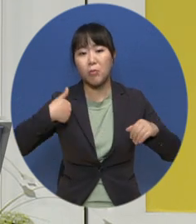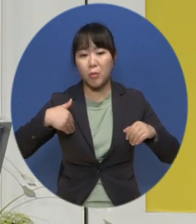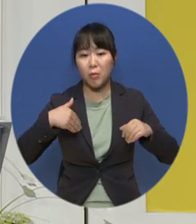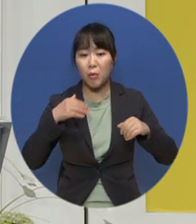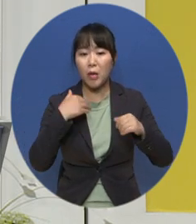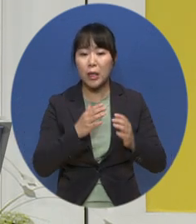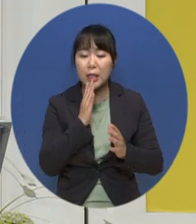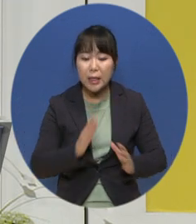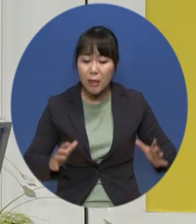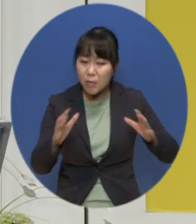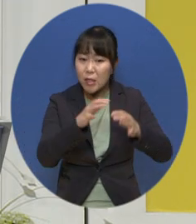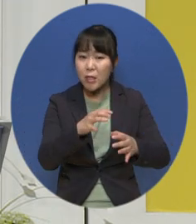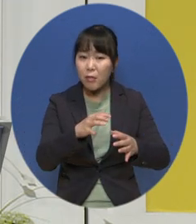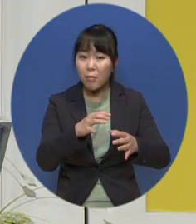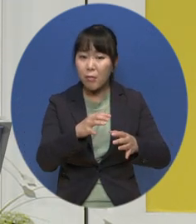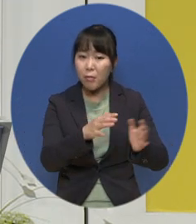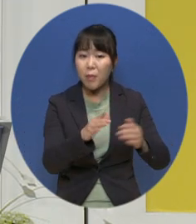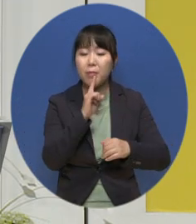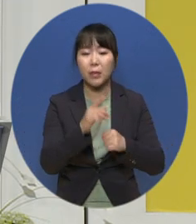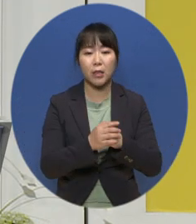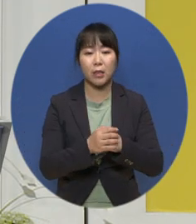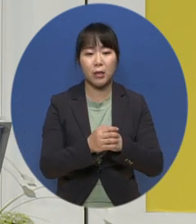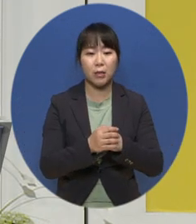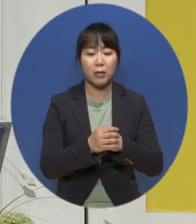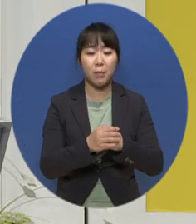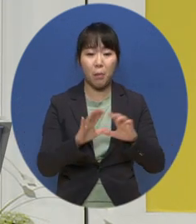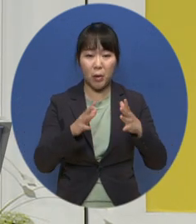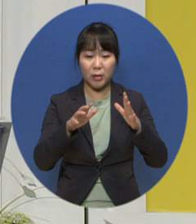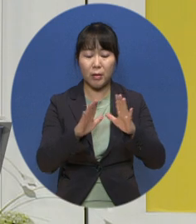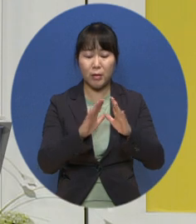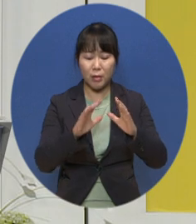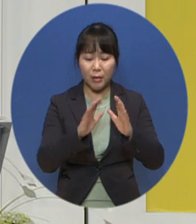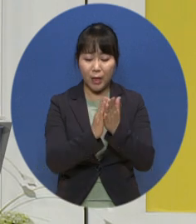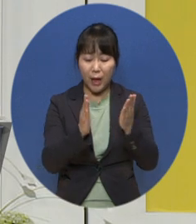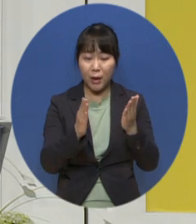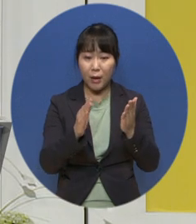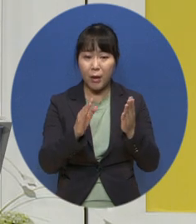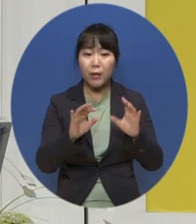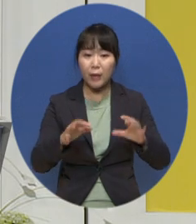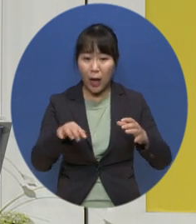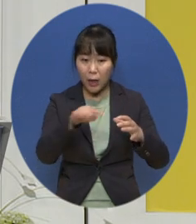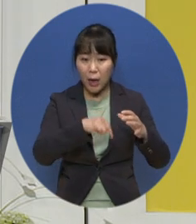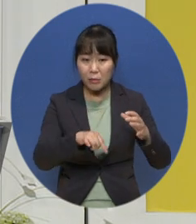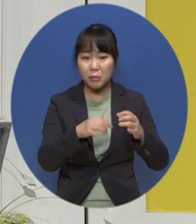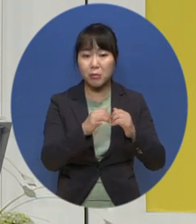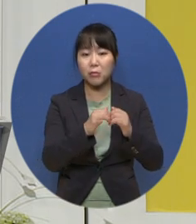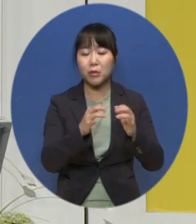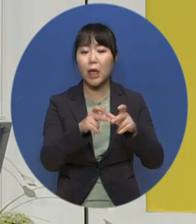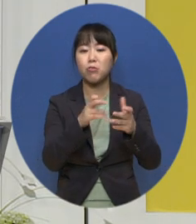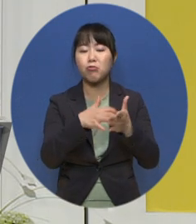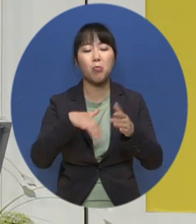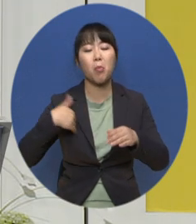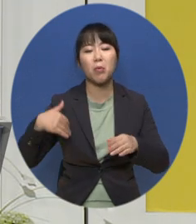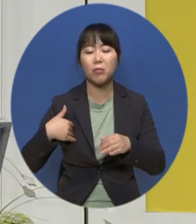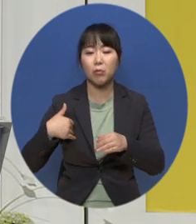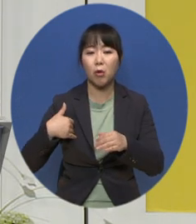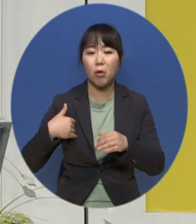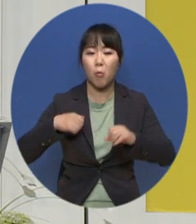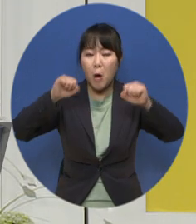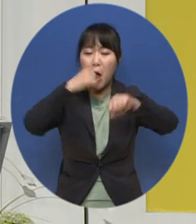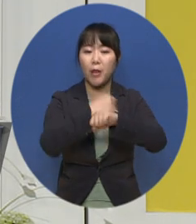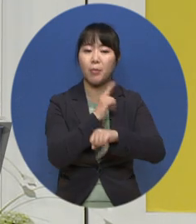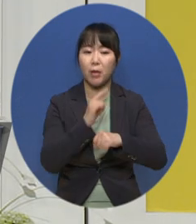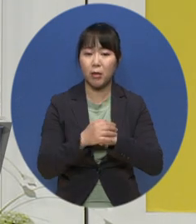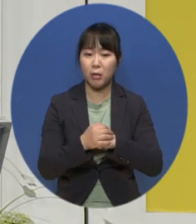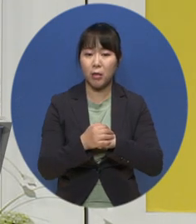담는 데 자기 식권 맹 길도 모르고 김치만 단번에 말이죠 이런 미국에서 되게 장애인 제어할 수 있느냐